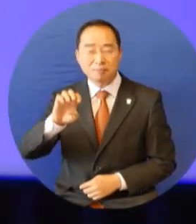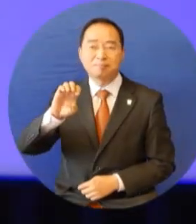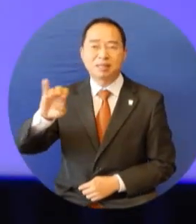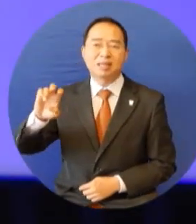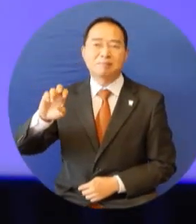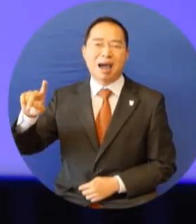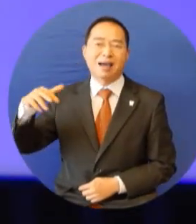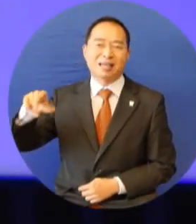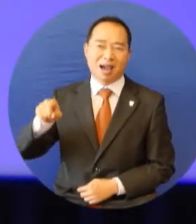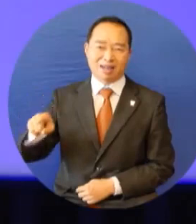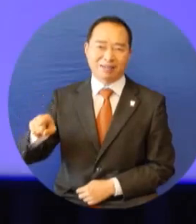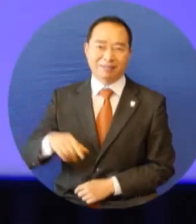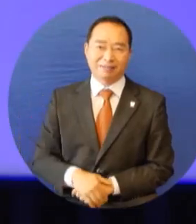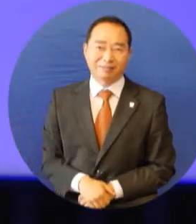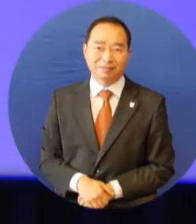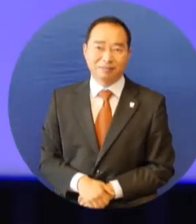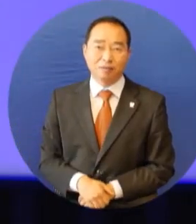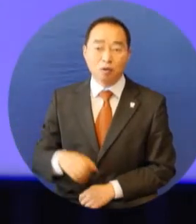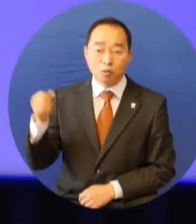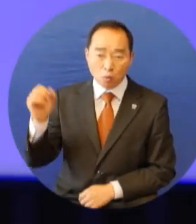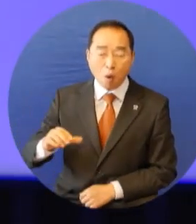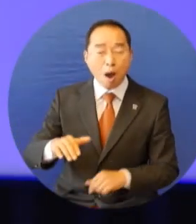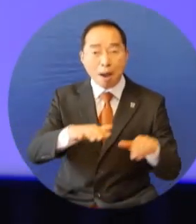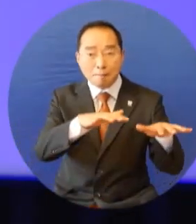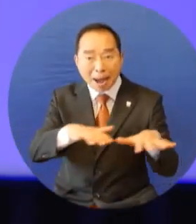나는 풀만 저러냐. 바다에서 나는 거예요.